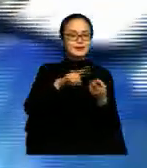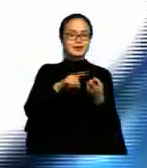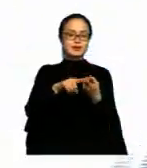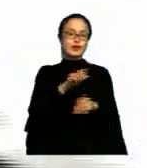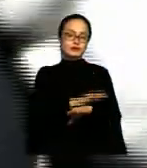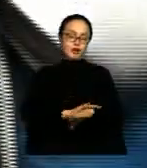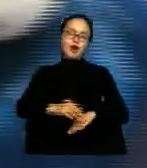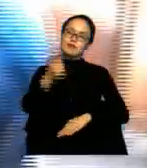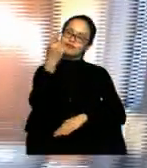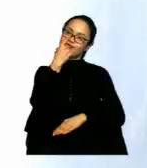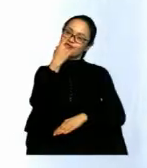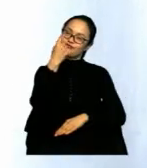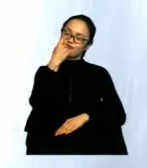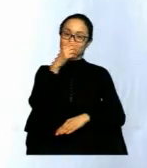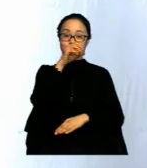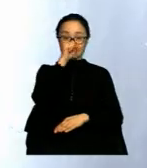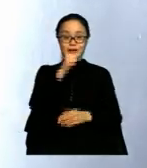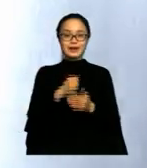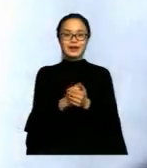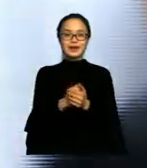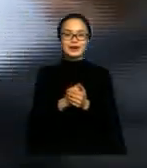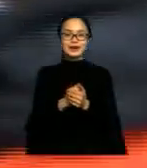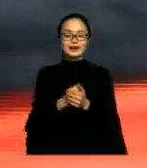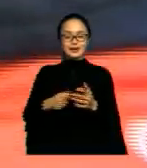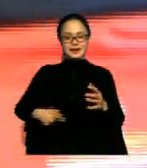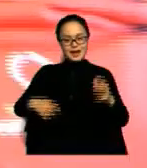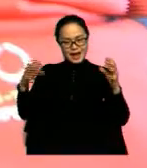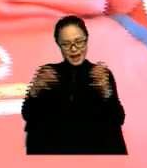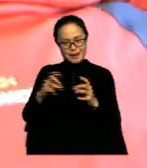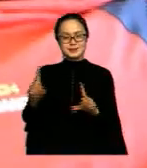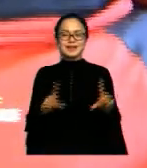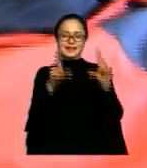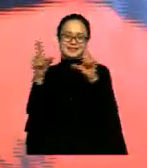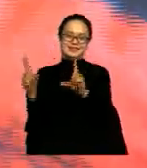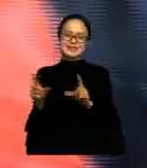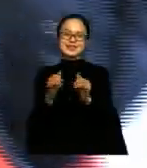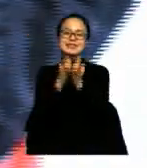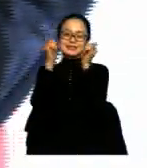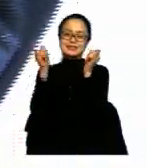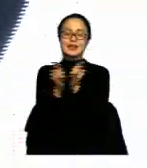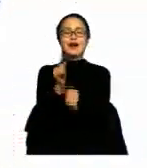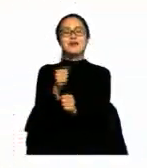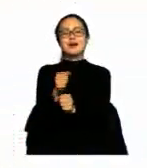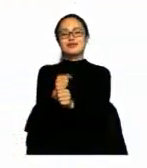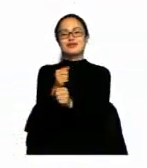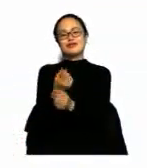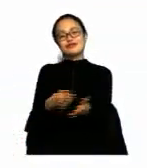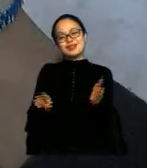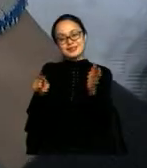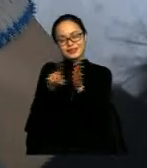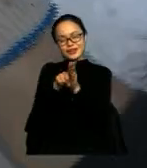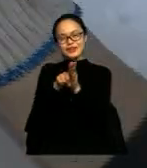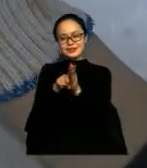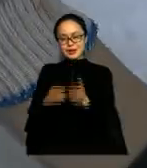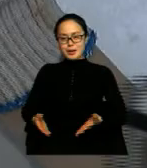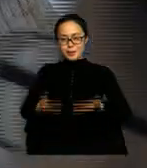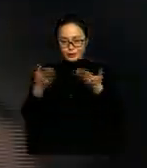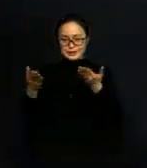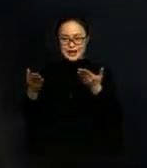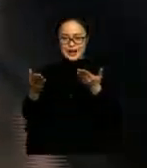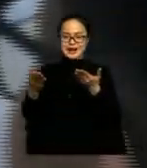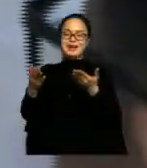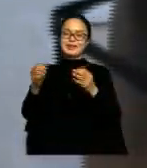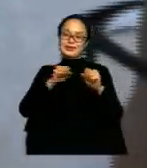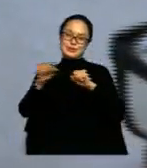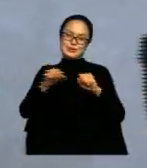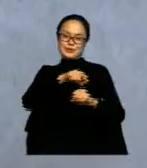모습들을 가져가는 것이 가장 좋고. 더불어 사는 세상을 만들어가며 지역사회에서 모범을 보이고 있는 대진대의